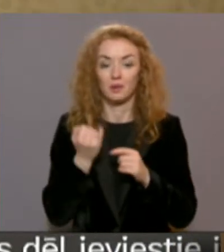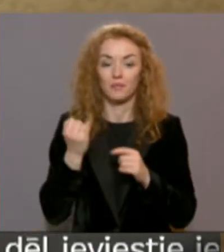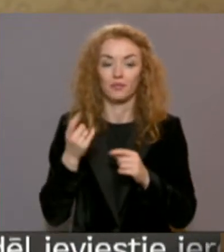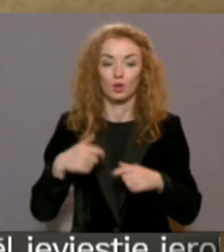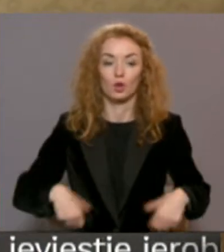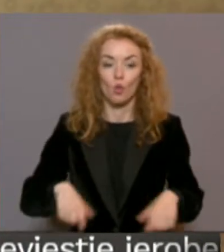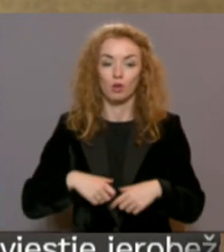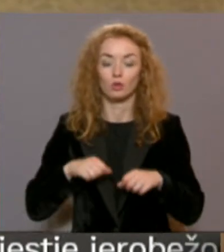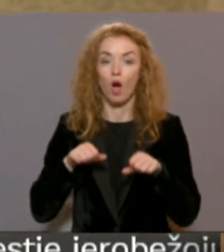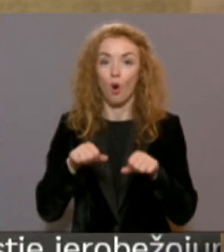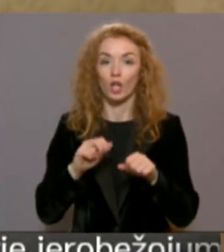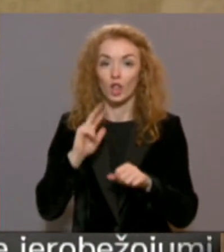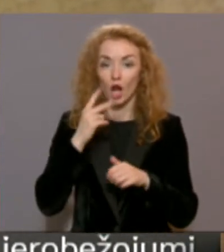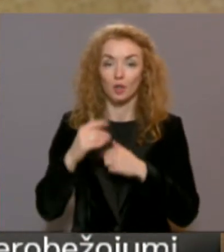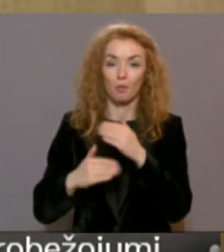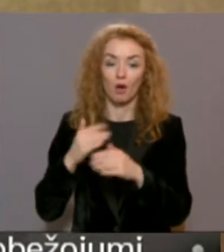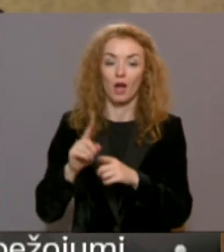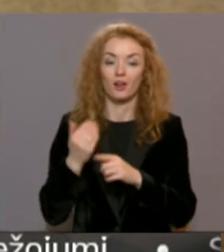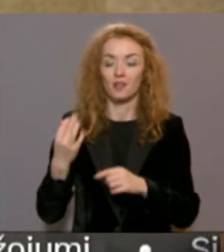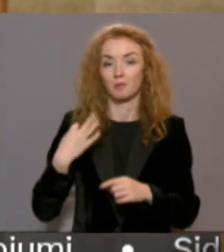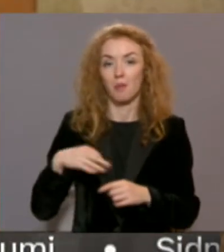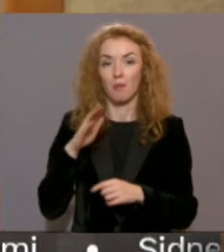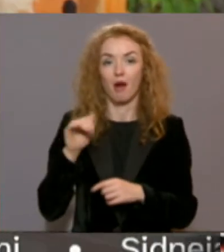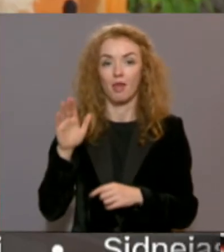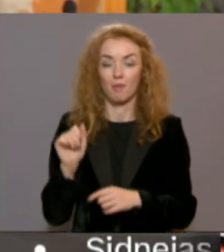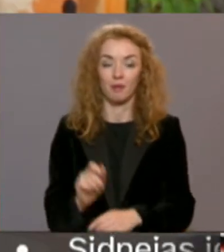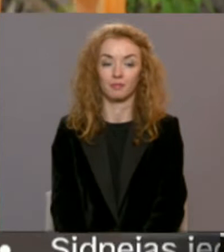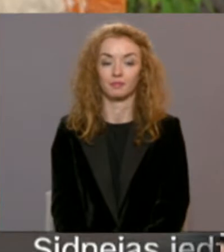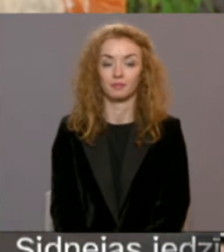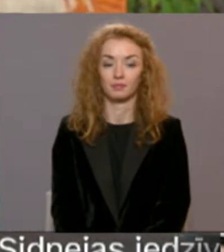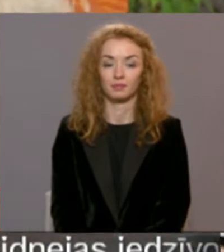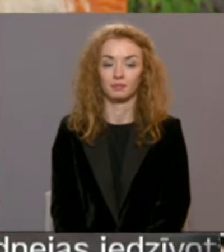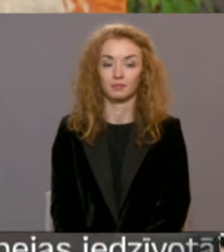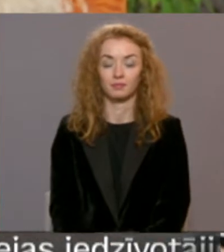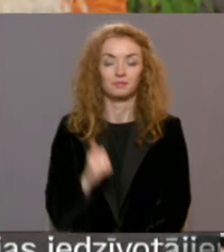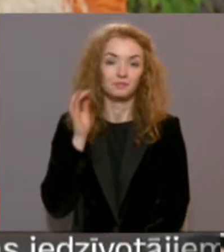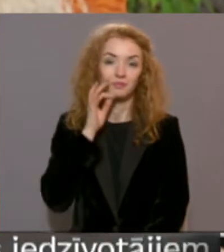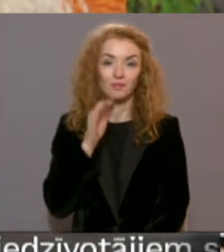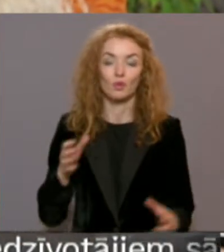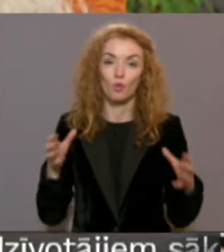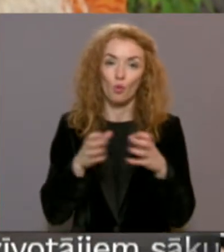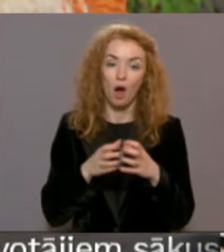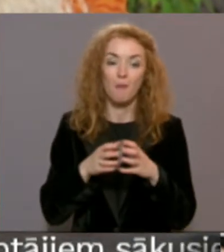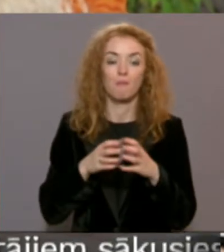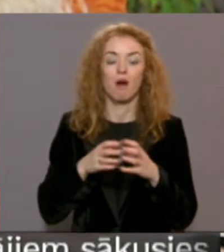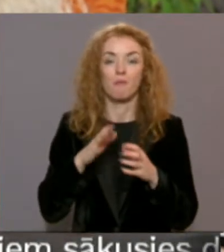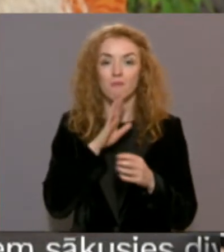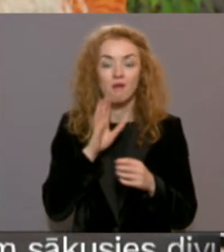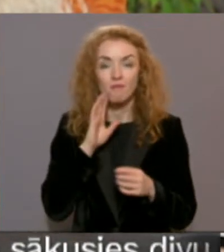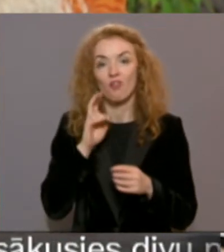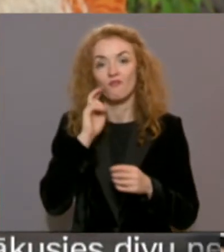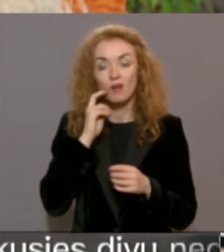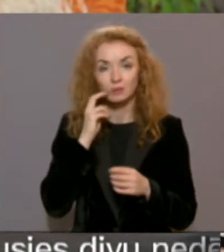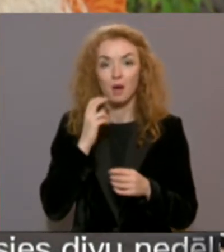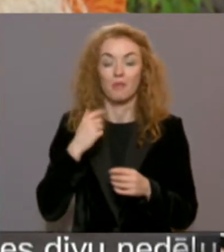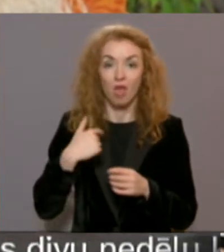aušanu jau trešajā paudzē pārņēmas arī Anitas meita Baiba. Kopā par visiem gadiem, kur mamma audus, vecmāmiņa audus un es,